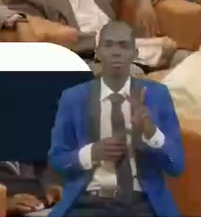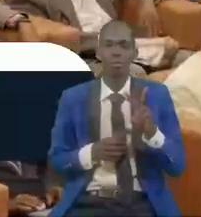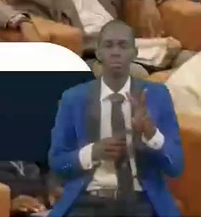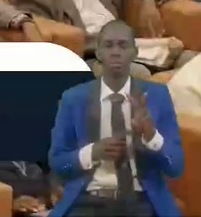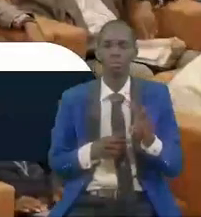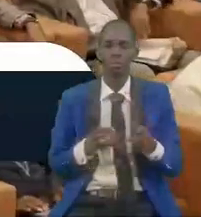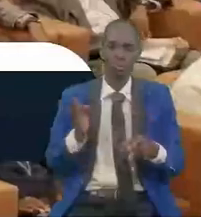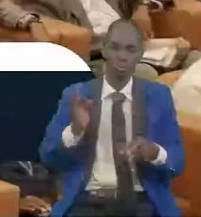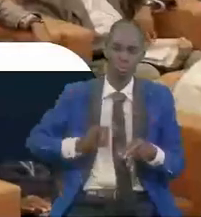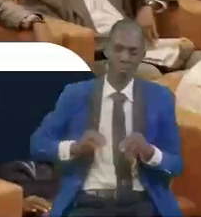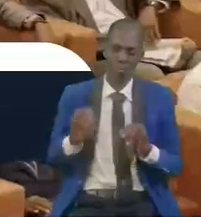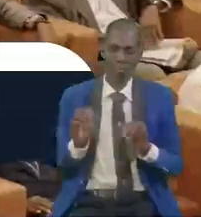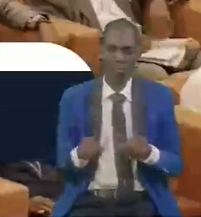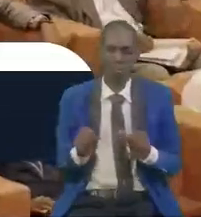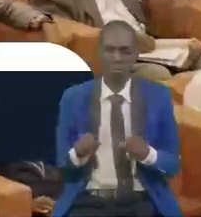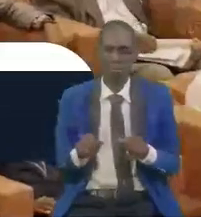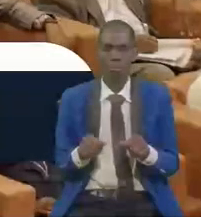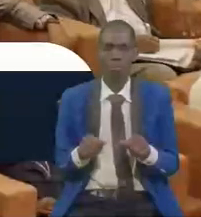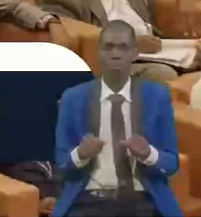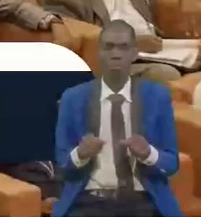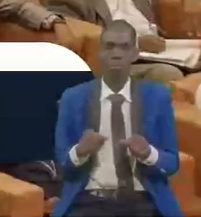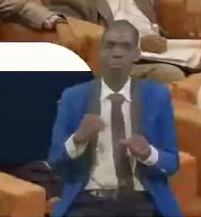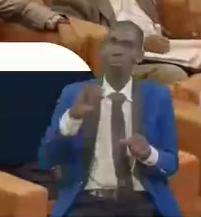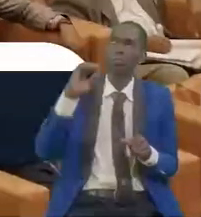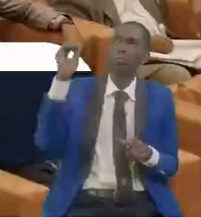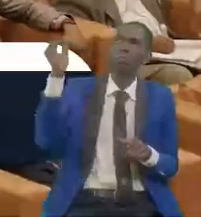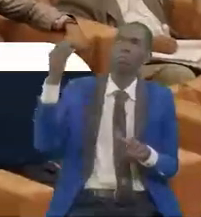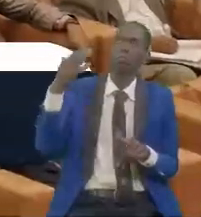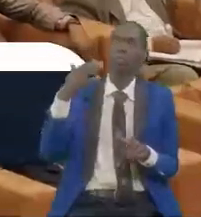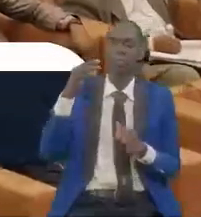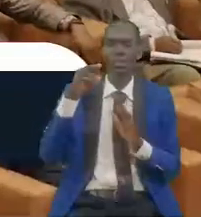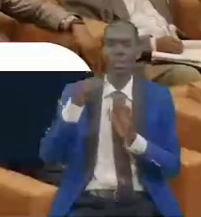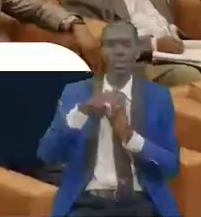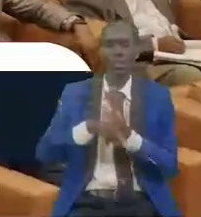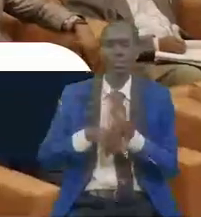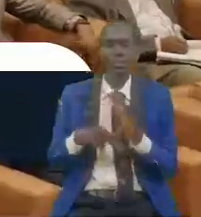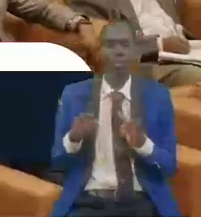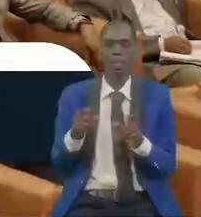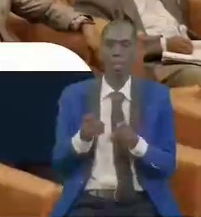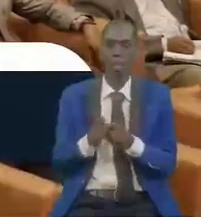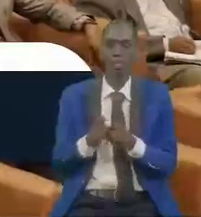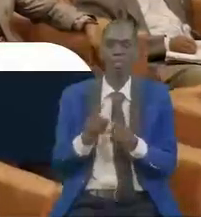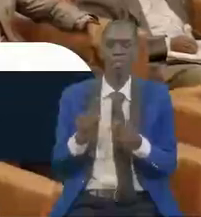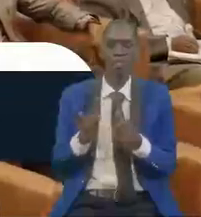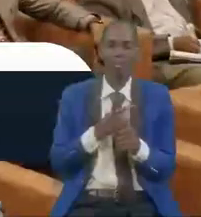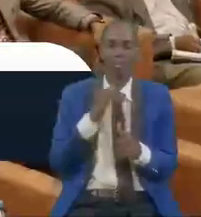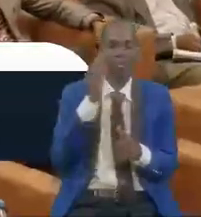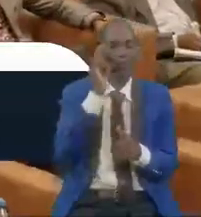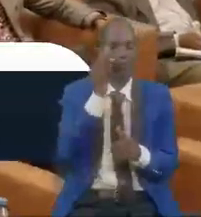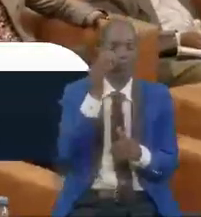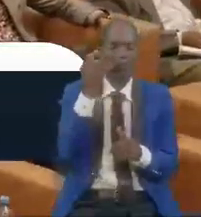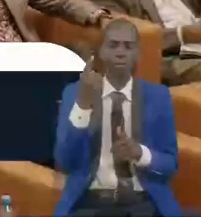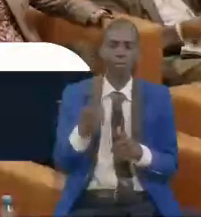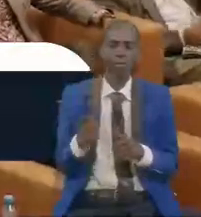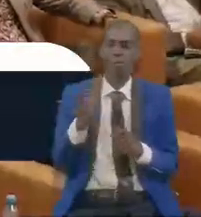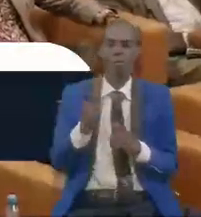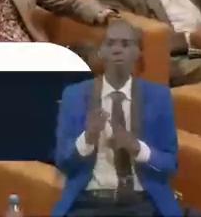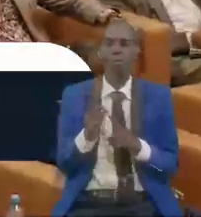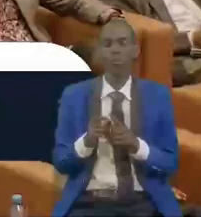la grâce profitable comme les prémices à travers la